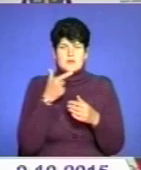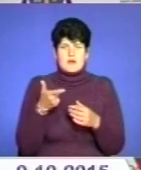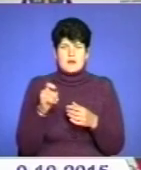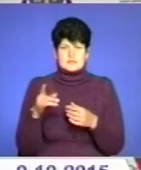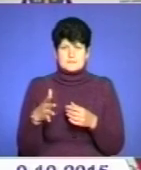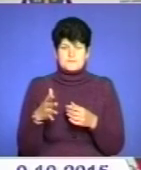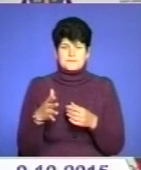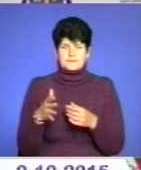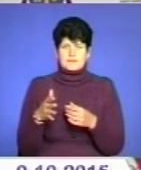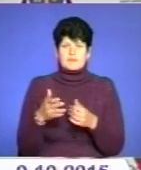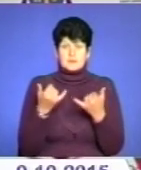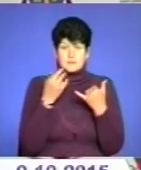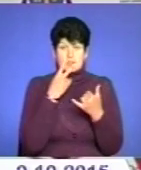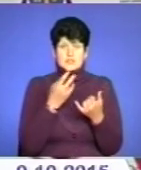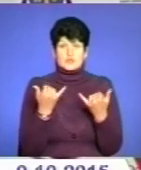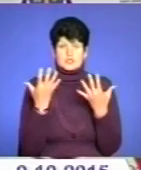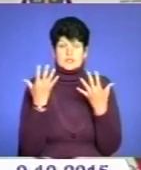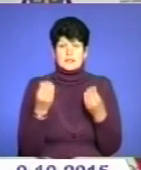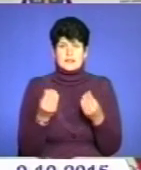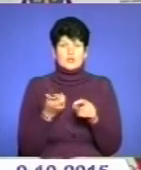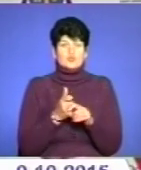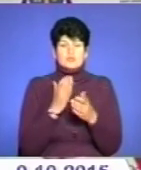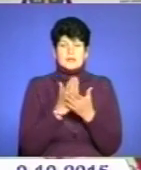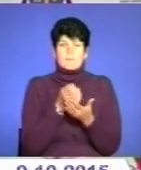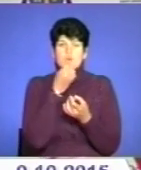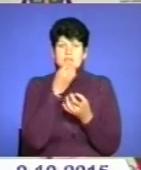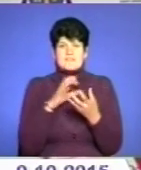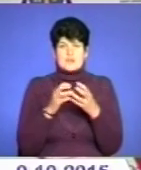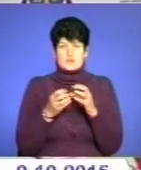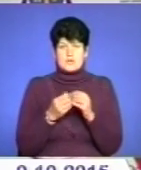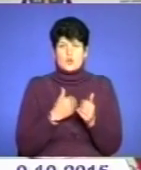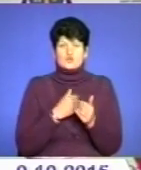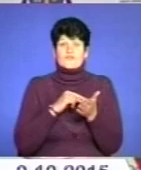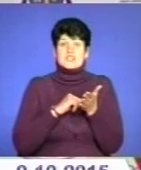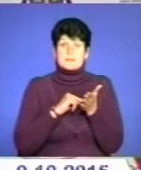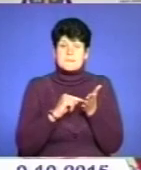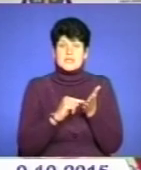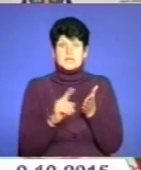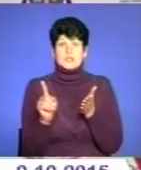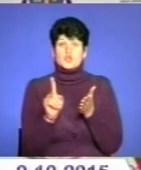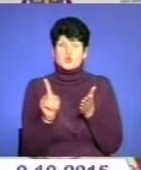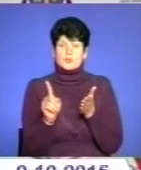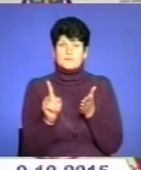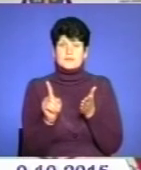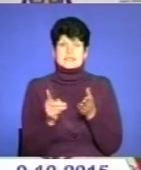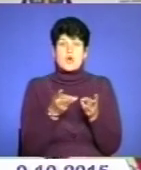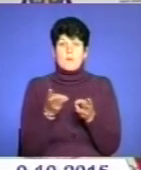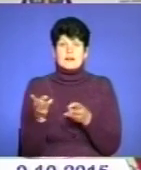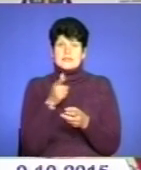на сьогоднішній день у нас дуже є позитивні результати. Хочу навіть відмітити, що за опалювальний